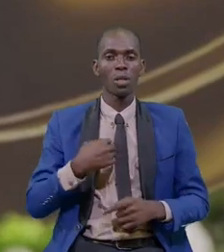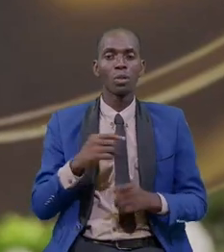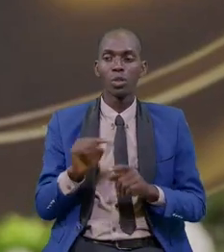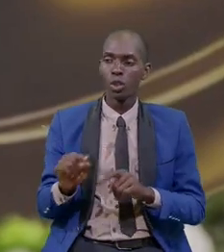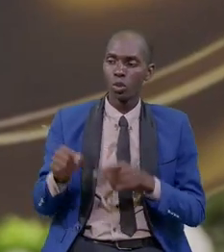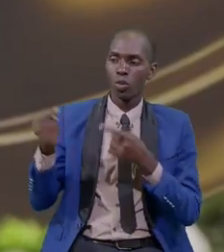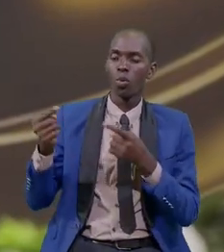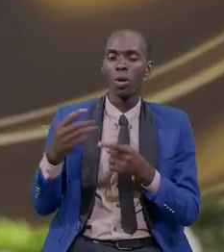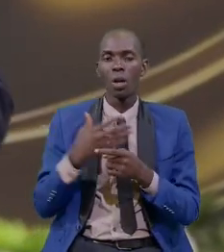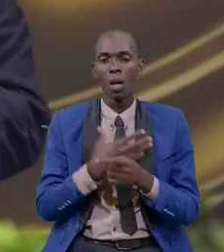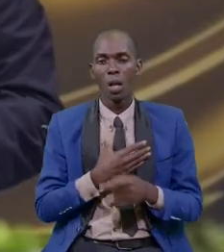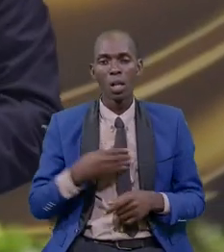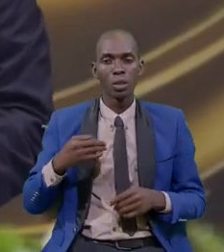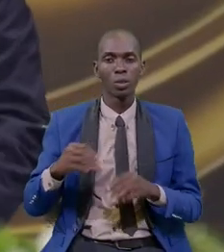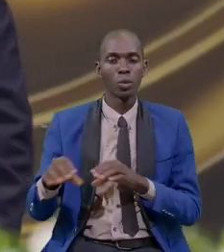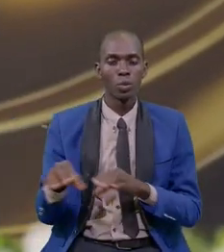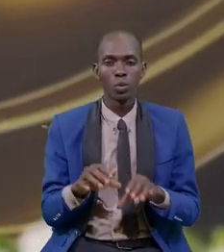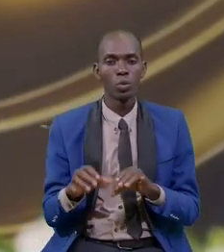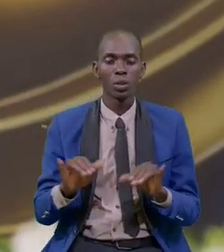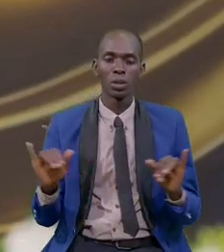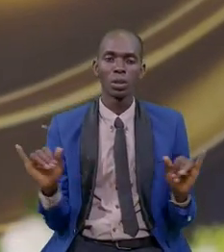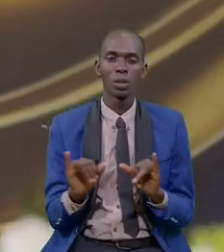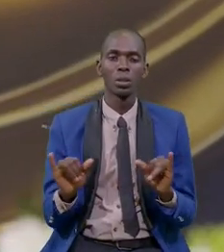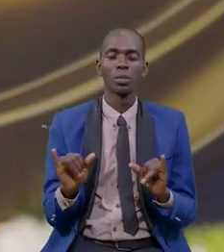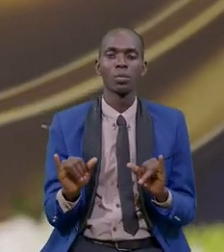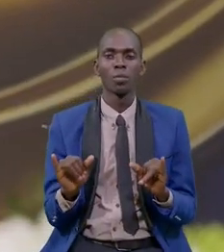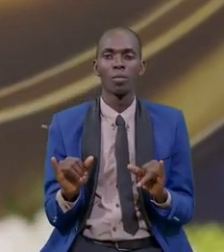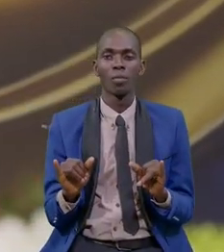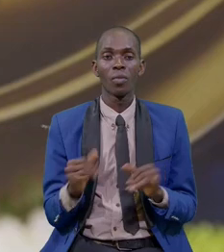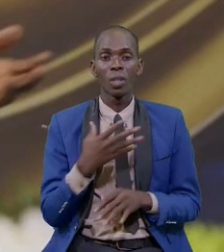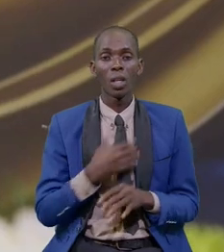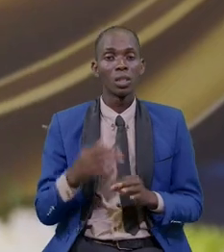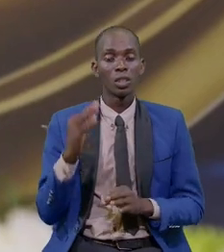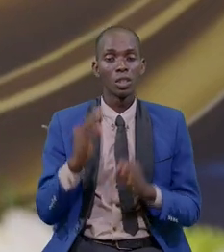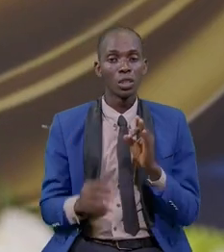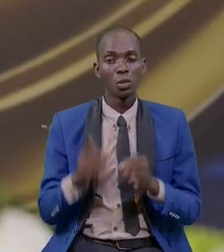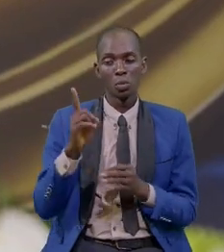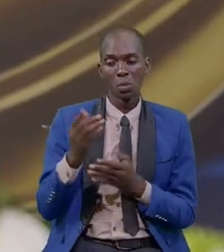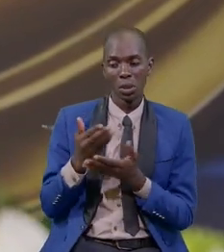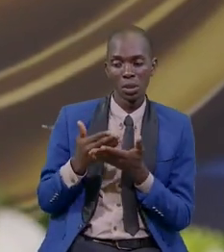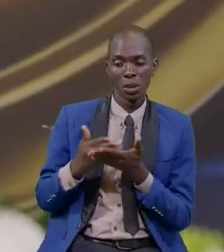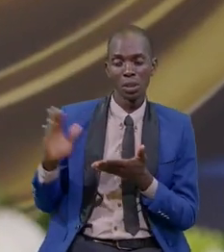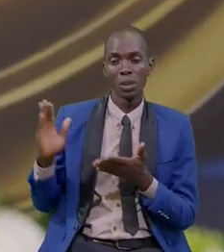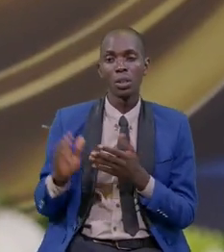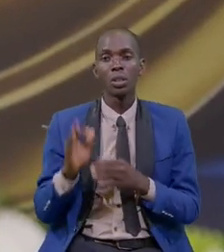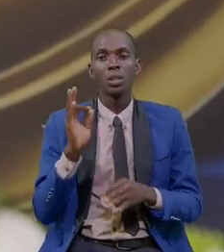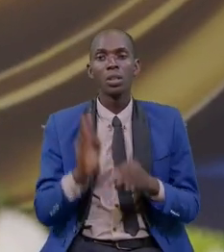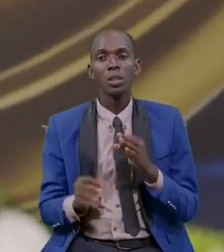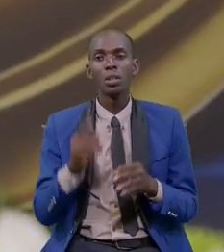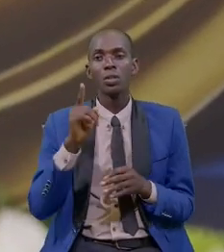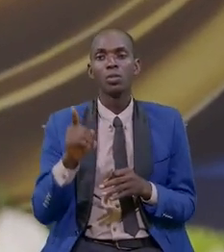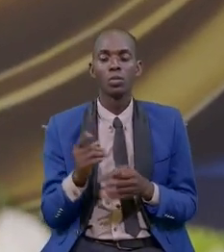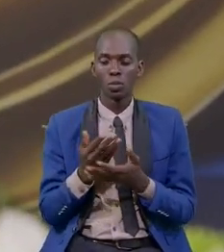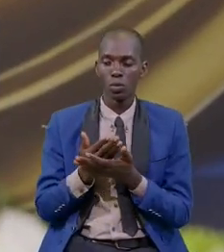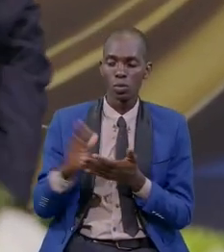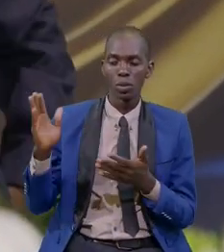va et fais de même. Et si vous résistez à cela, lorsque vous allez jeter un